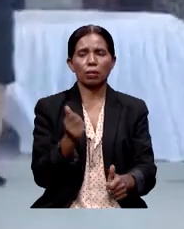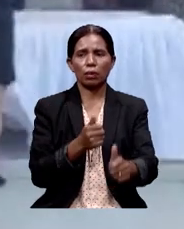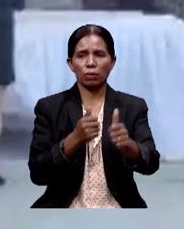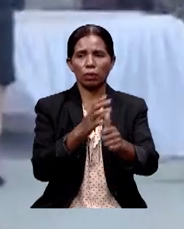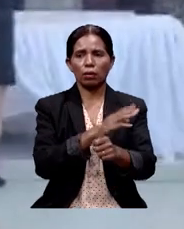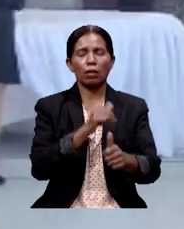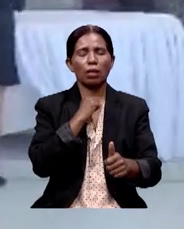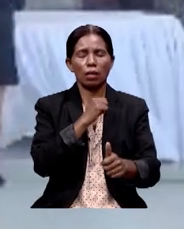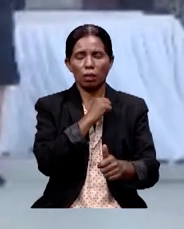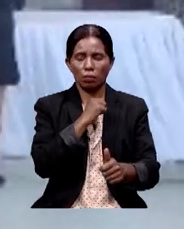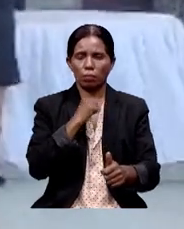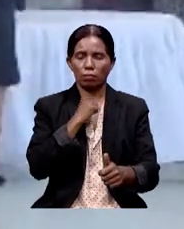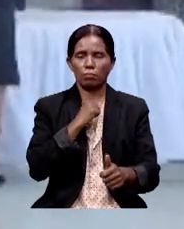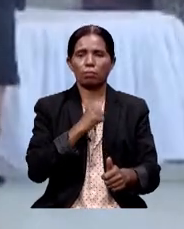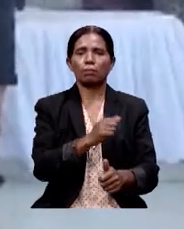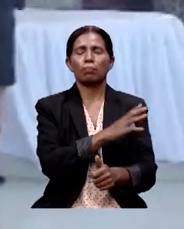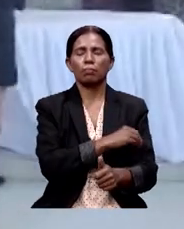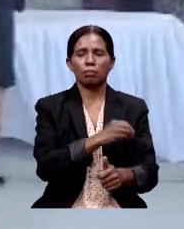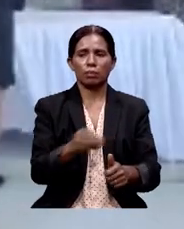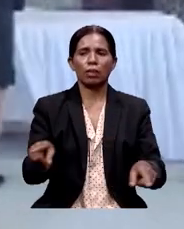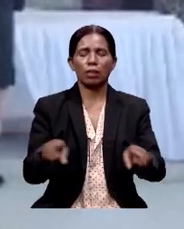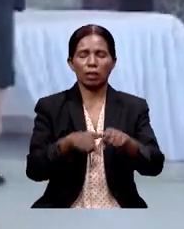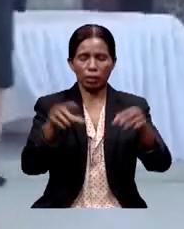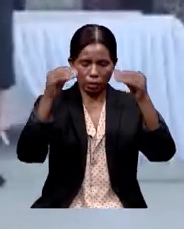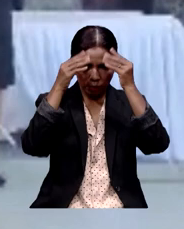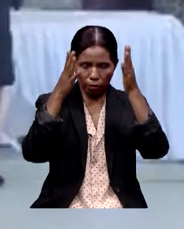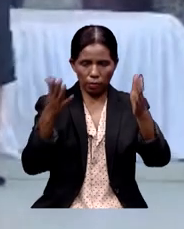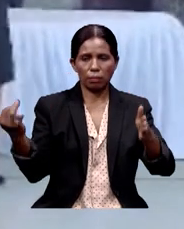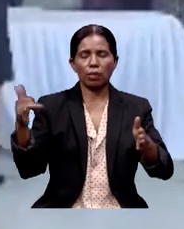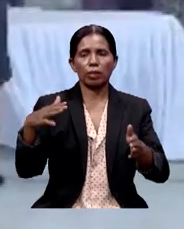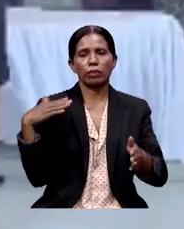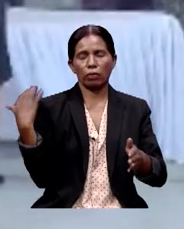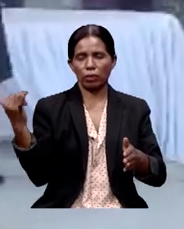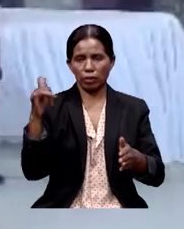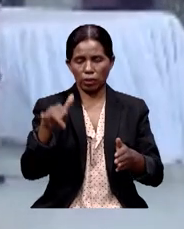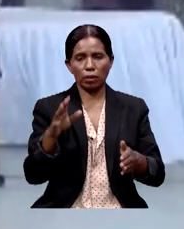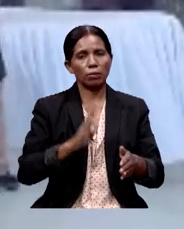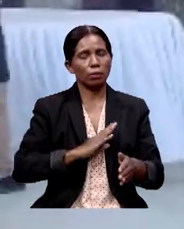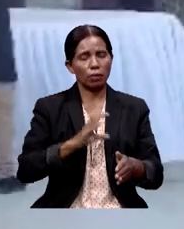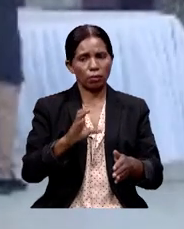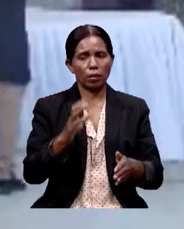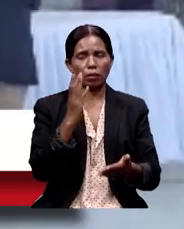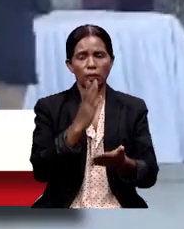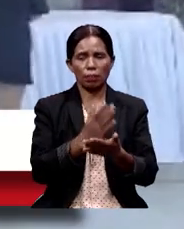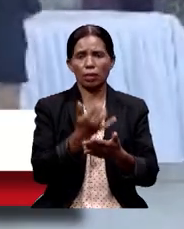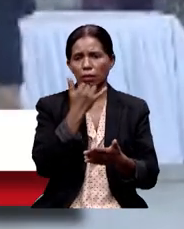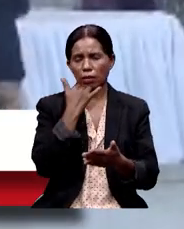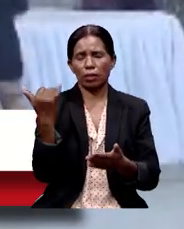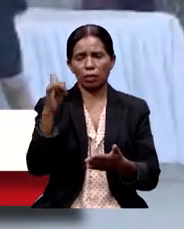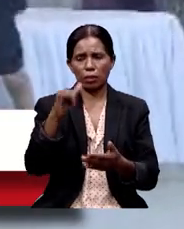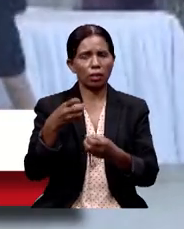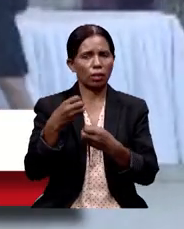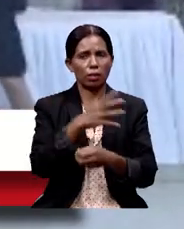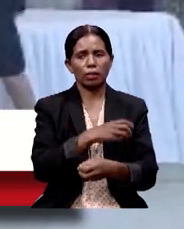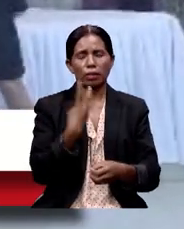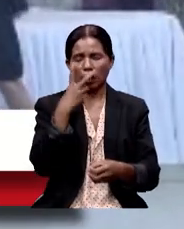dong bos kuni nia lalau ane sa mestri edukador baik iho bez oven turis bau kau nini atau ivita eru sir nebe mak be ita hari ohen